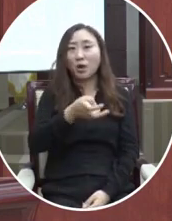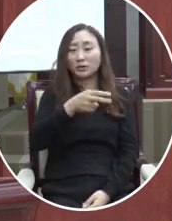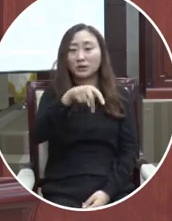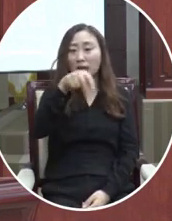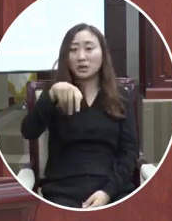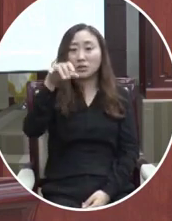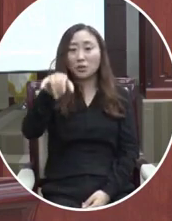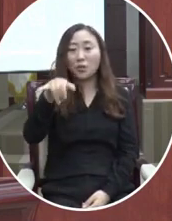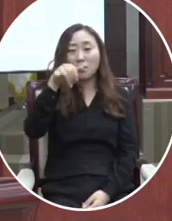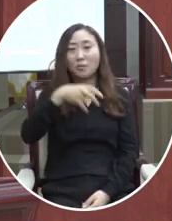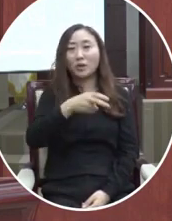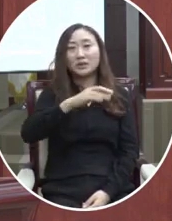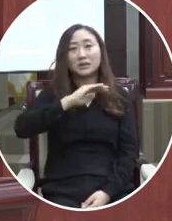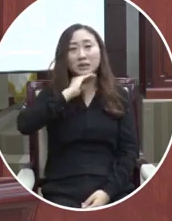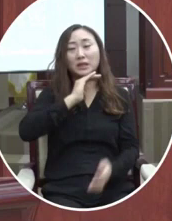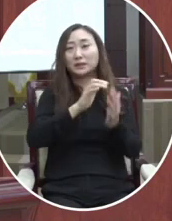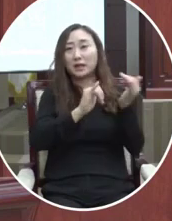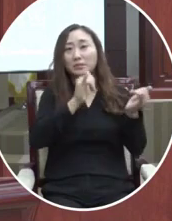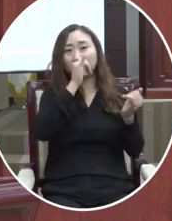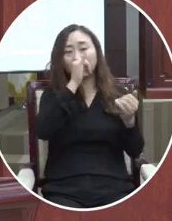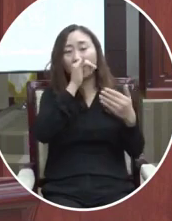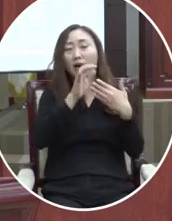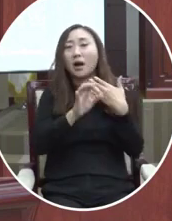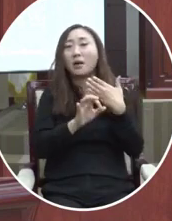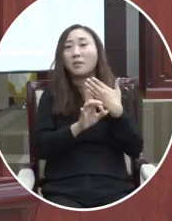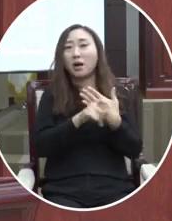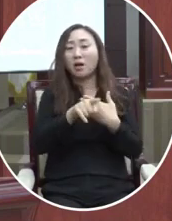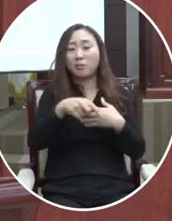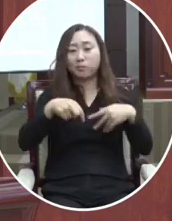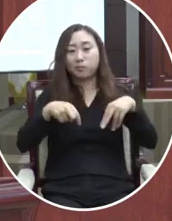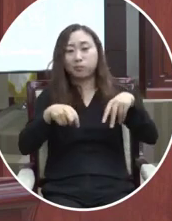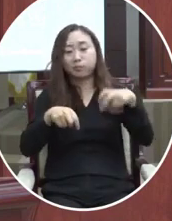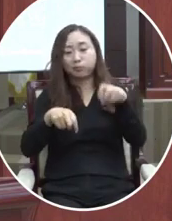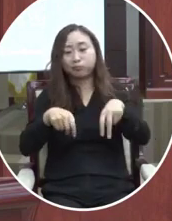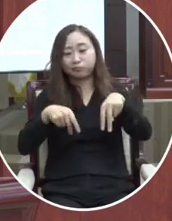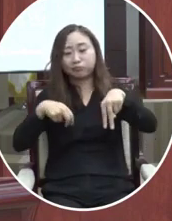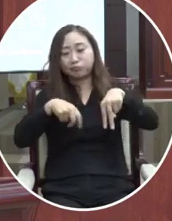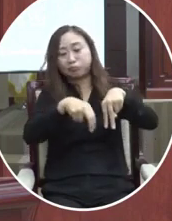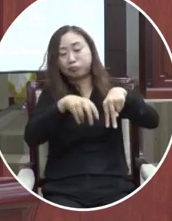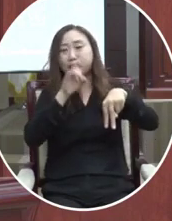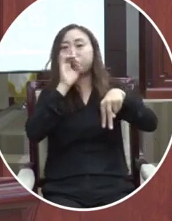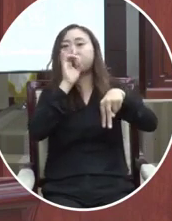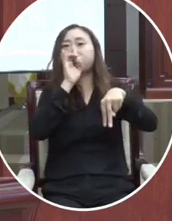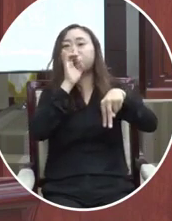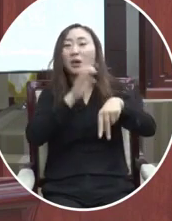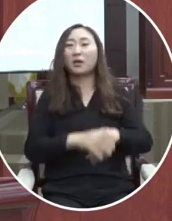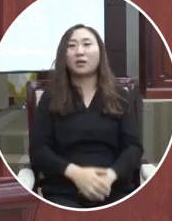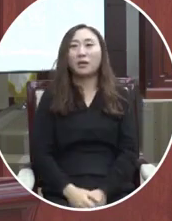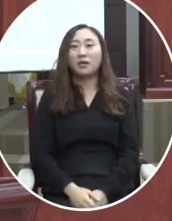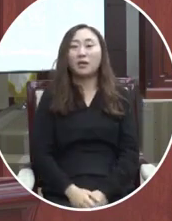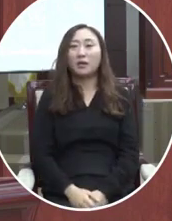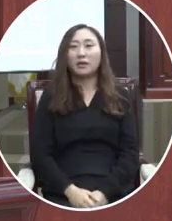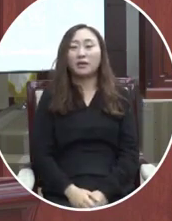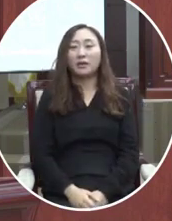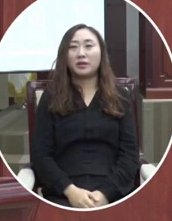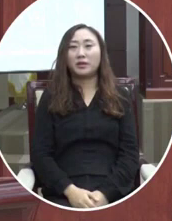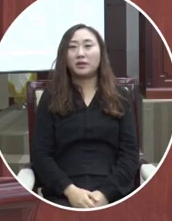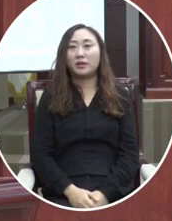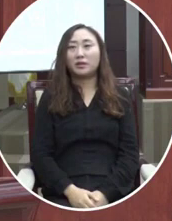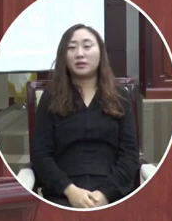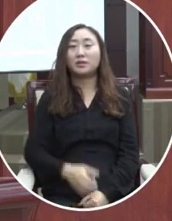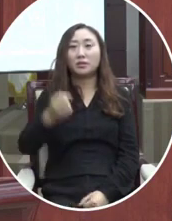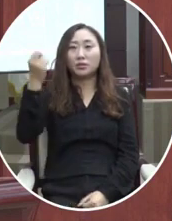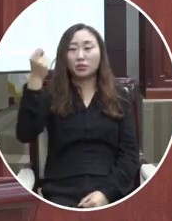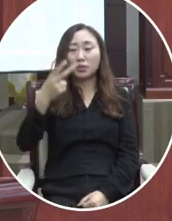보행하게 버스를 기다리는 주민이 있다면 이곳은 지나갈 수조차 없는 인도가 됩니다